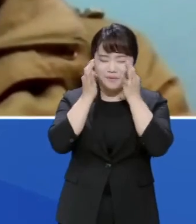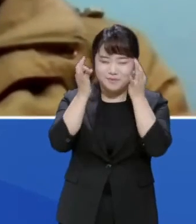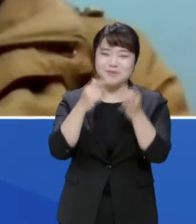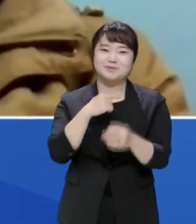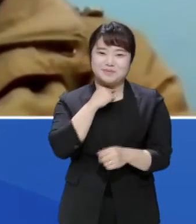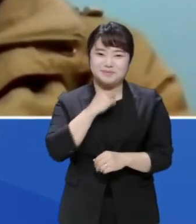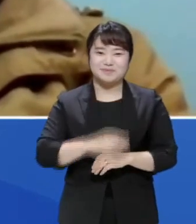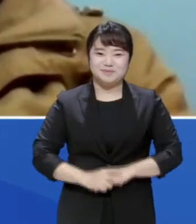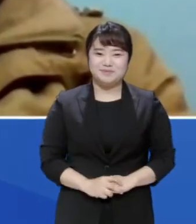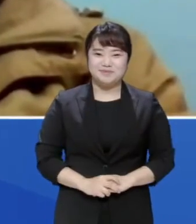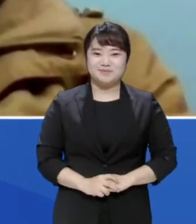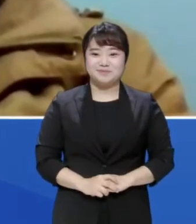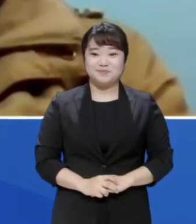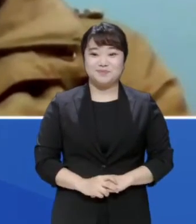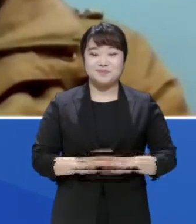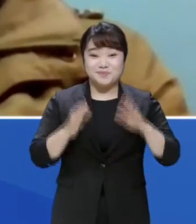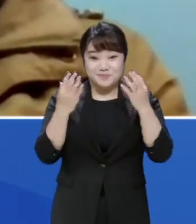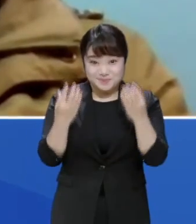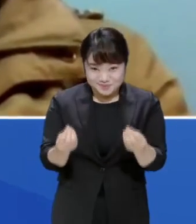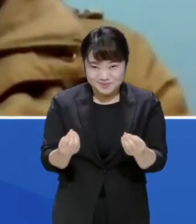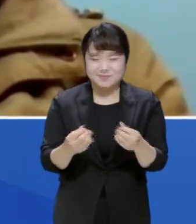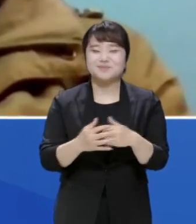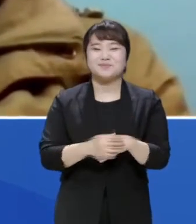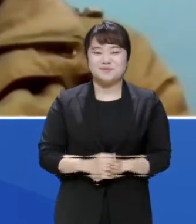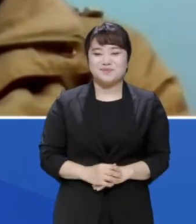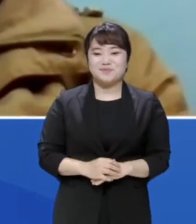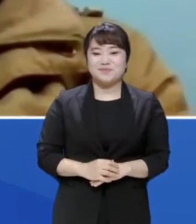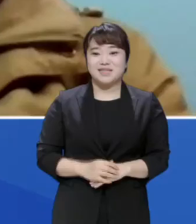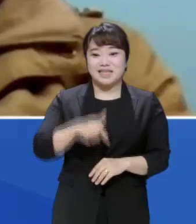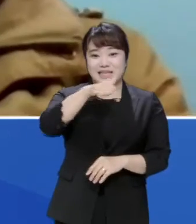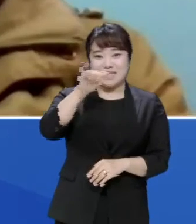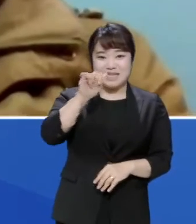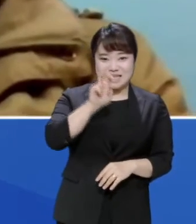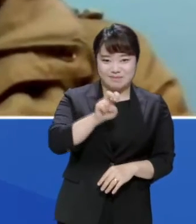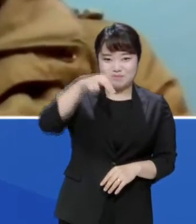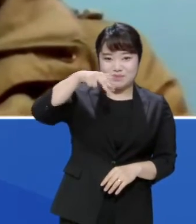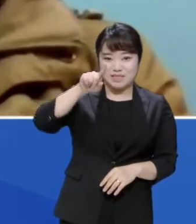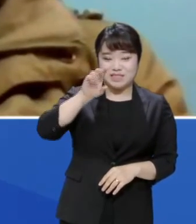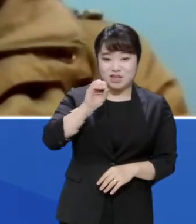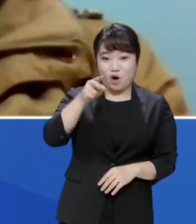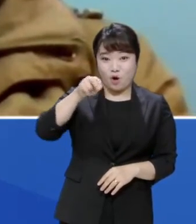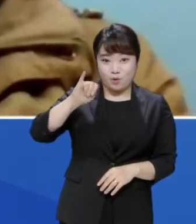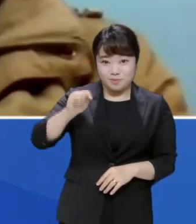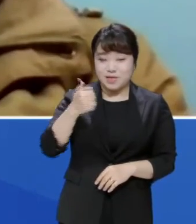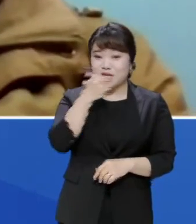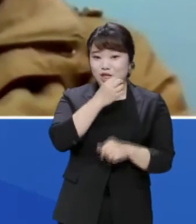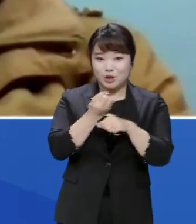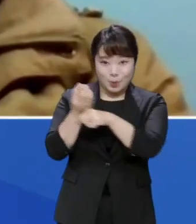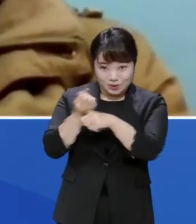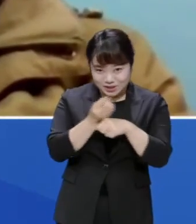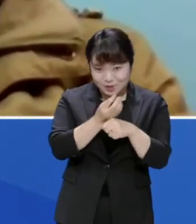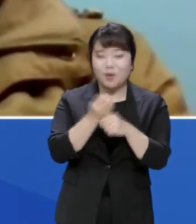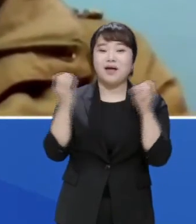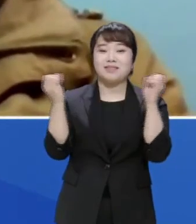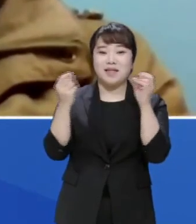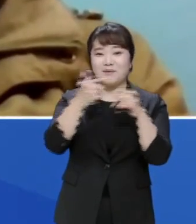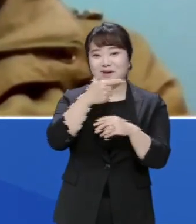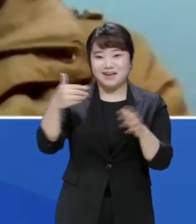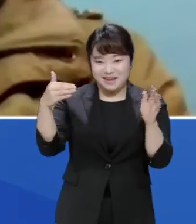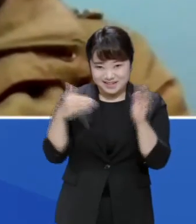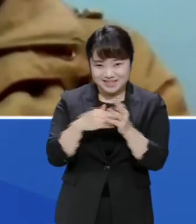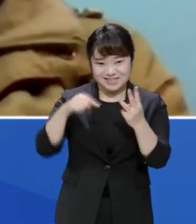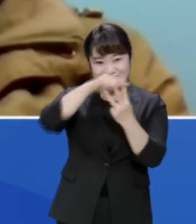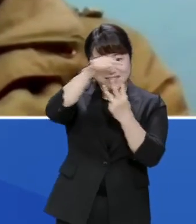합니다. 네, 여기까지 듣겠습니다. 네, 김정민 주민통신원을 마지막으로 지역의 소소한 이야기 등을